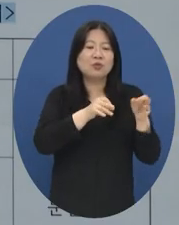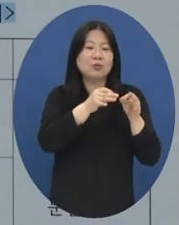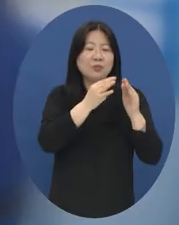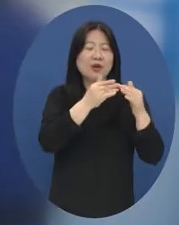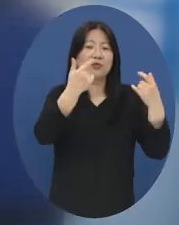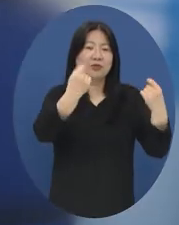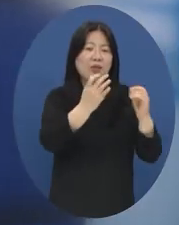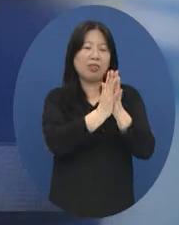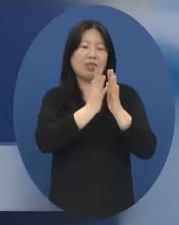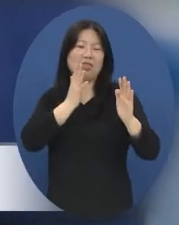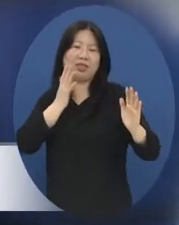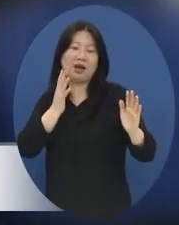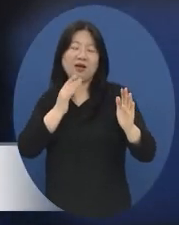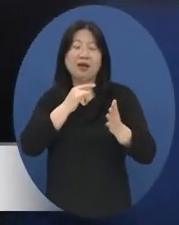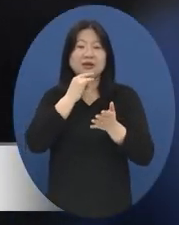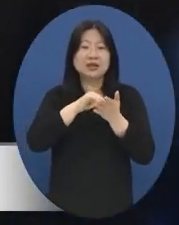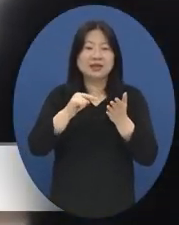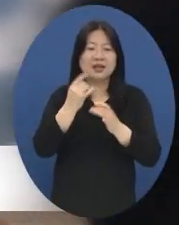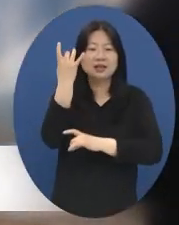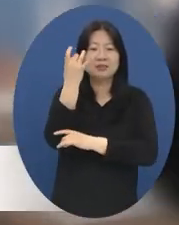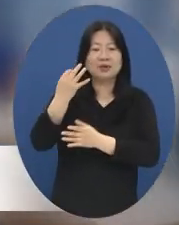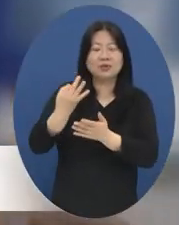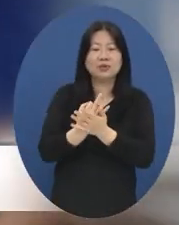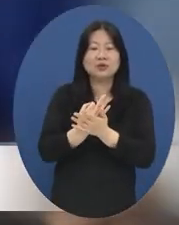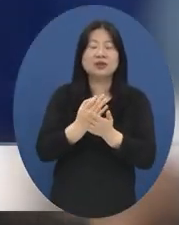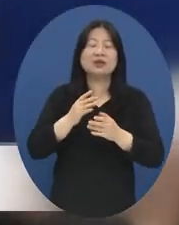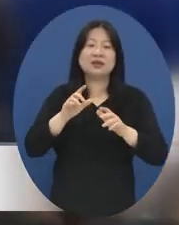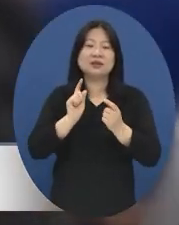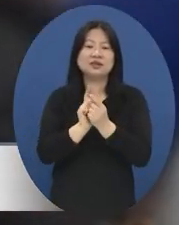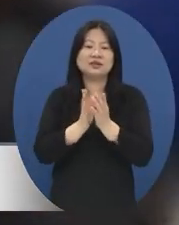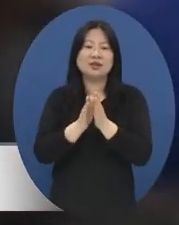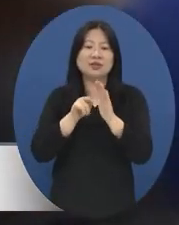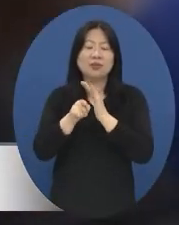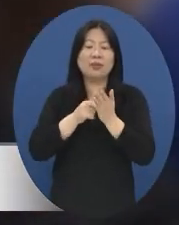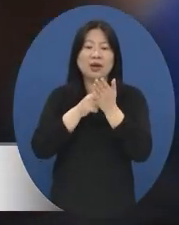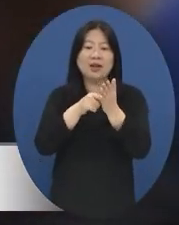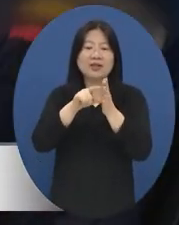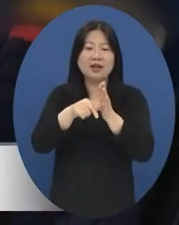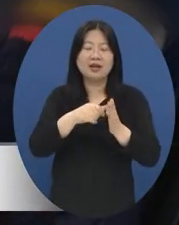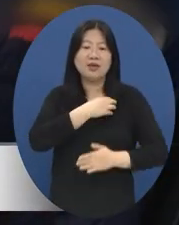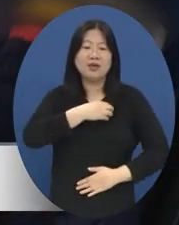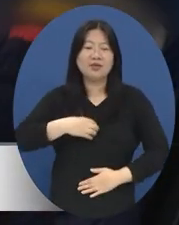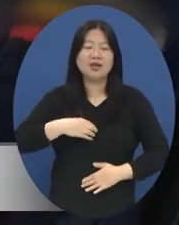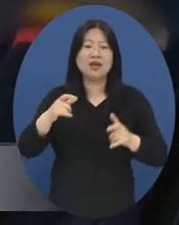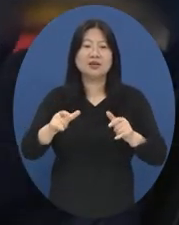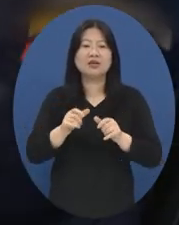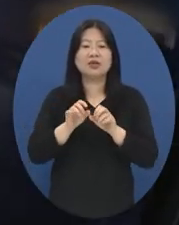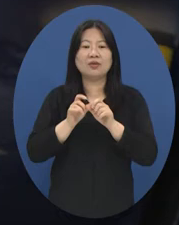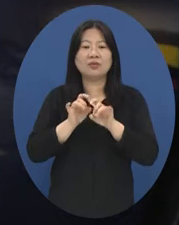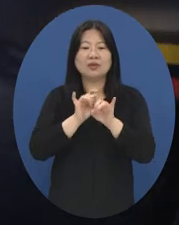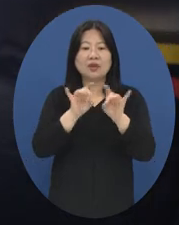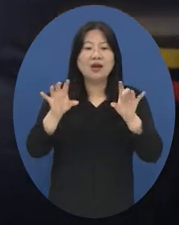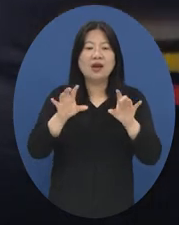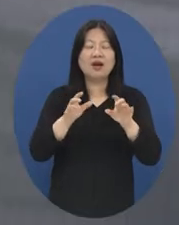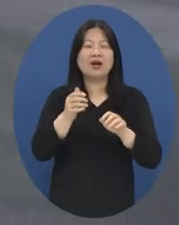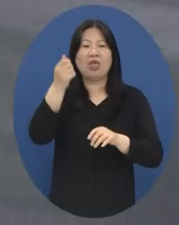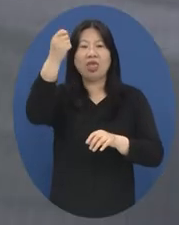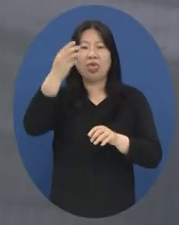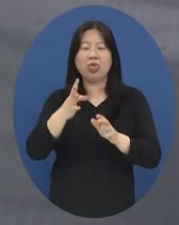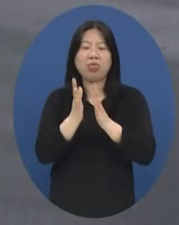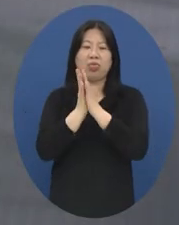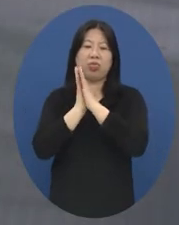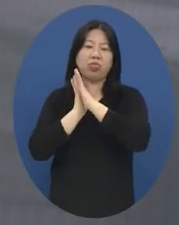같았고 재난기본소득 현장 접수 첫날 행정복지센터는 지역에 따라 수십 명씩 접수자가